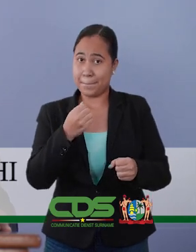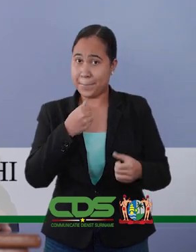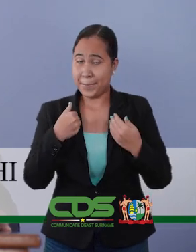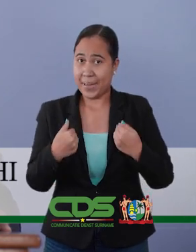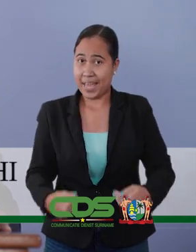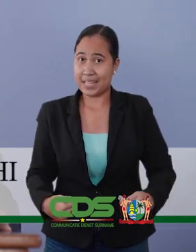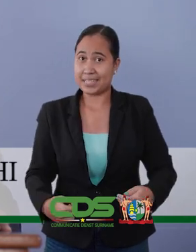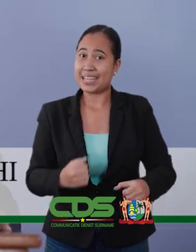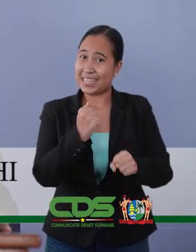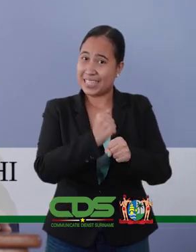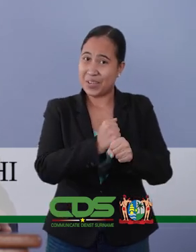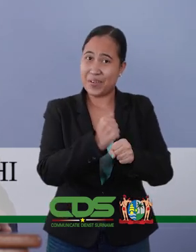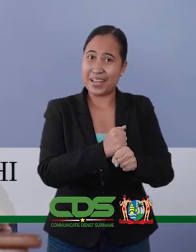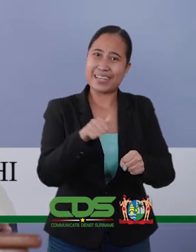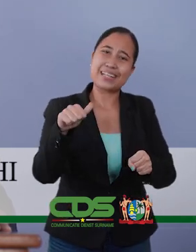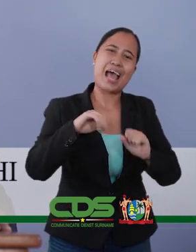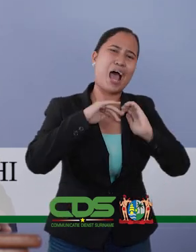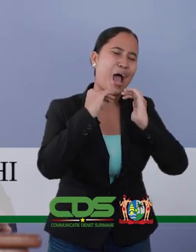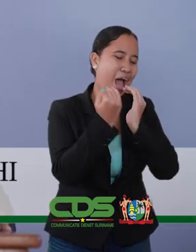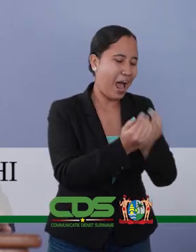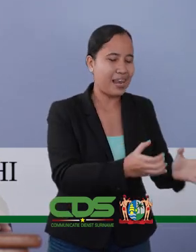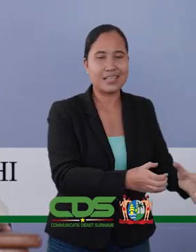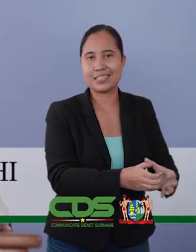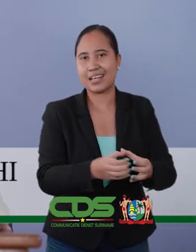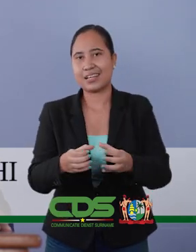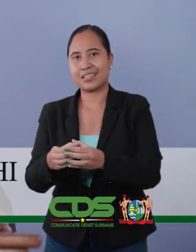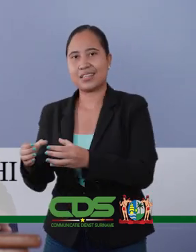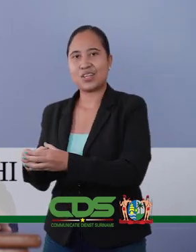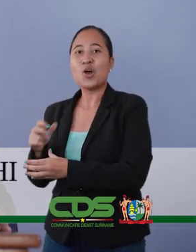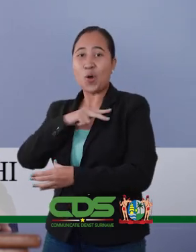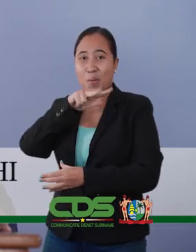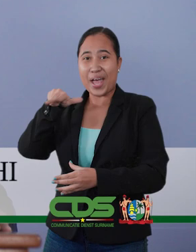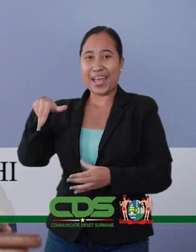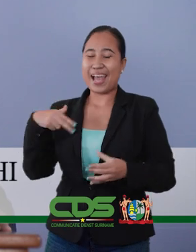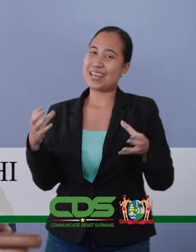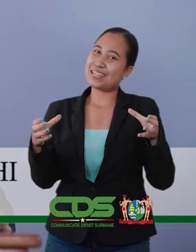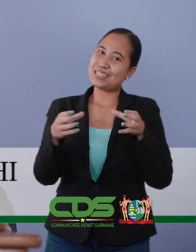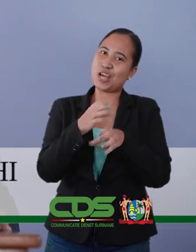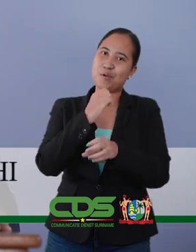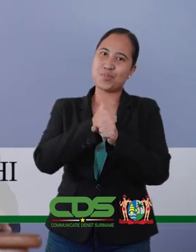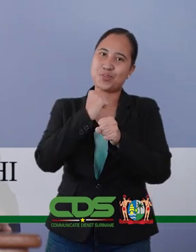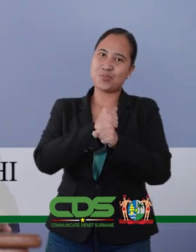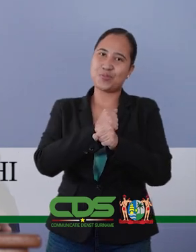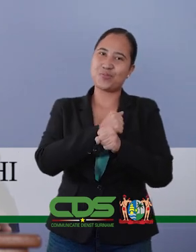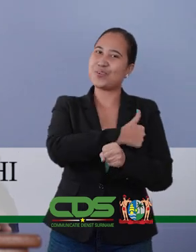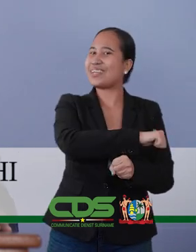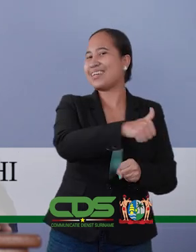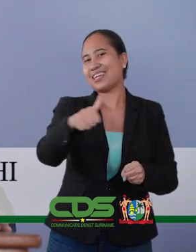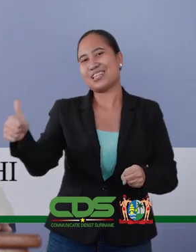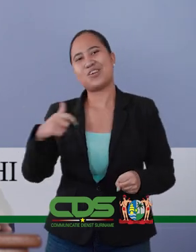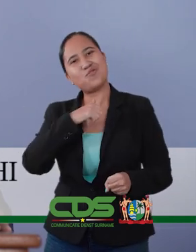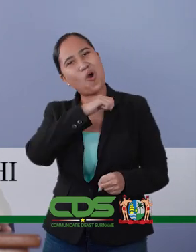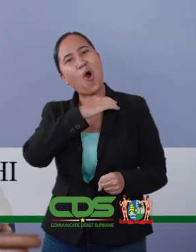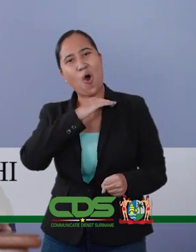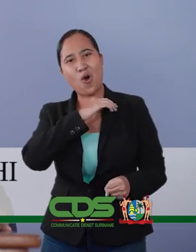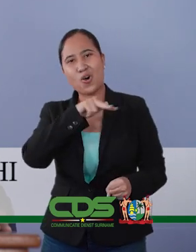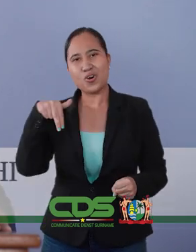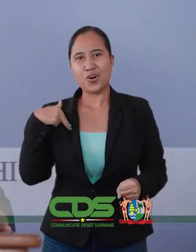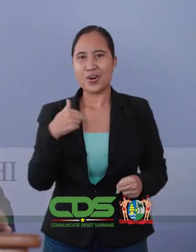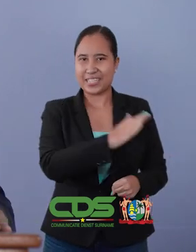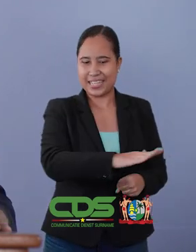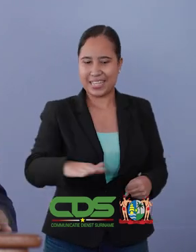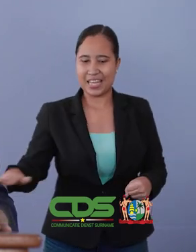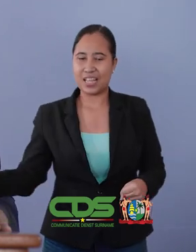en werkgevers in alle sectoren. We gaan het samen doen. Voor ons allen. Voor onze kinderen.